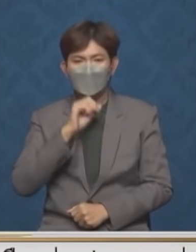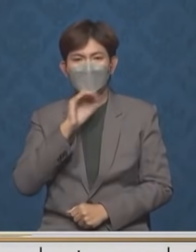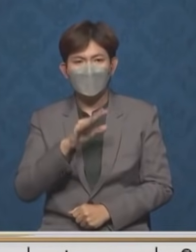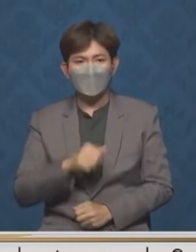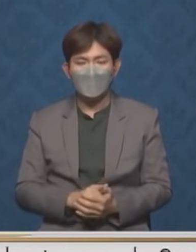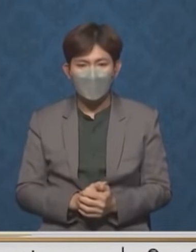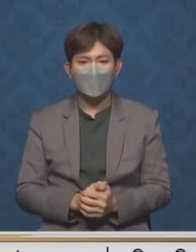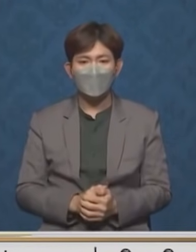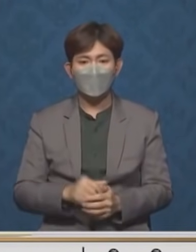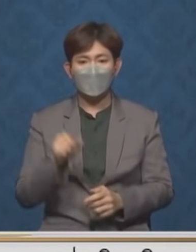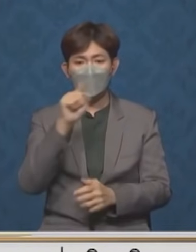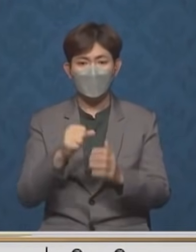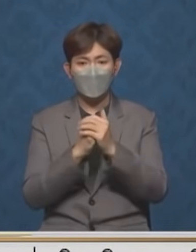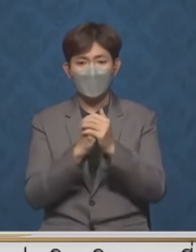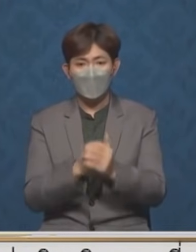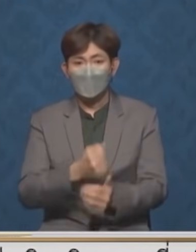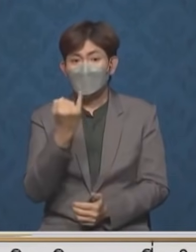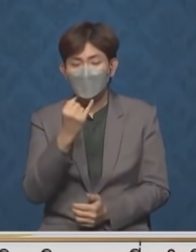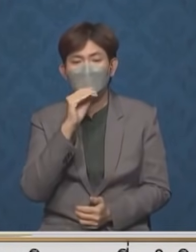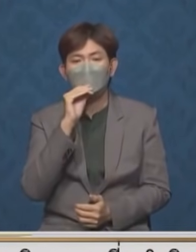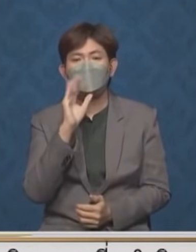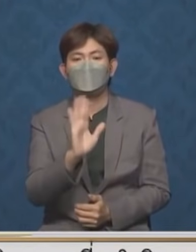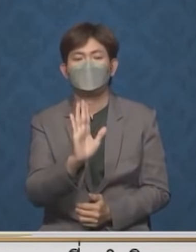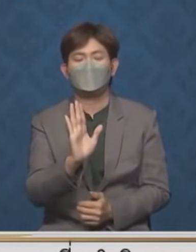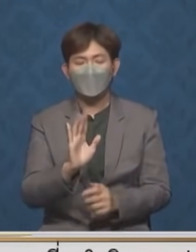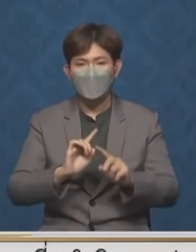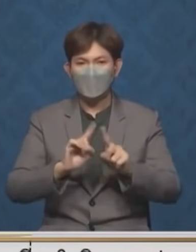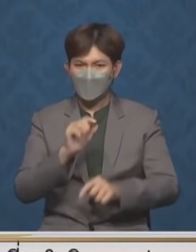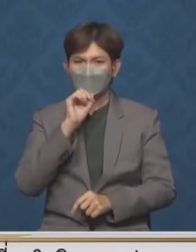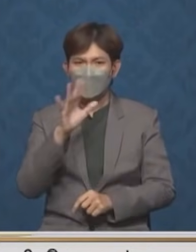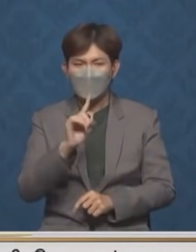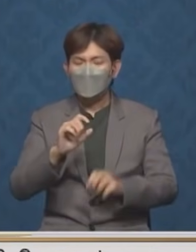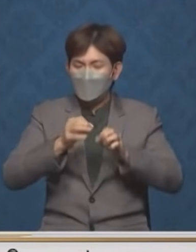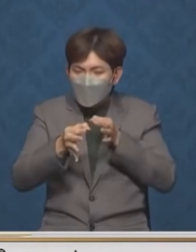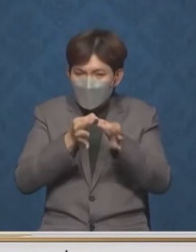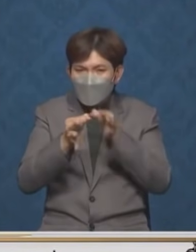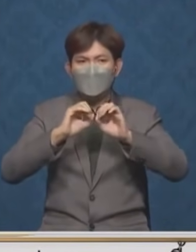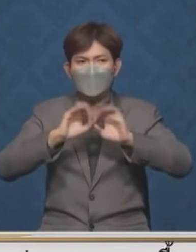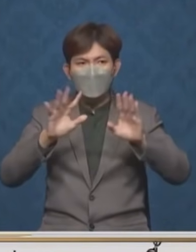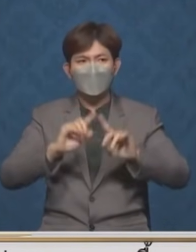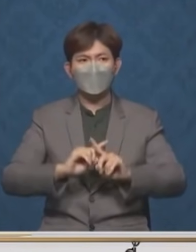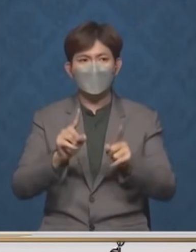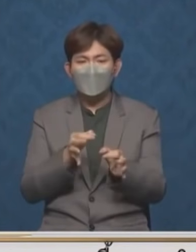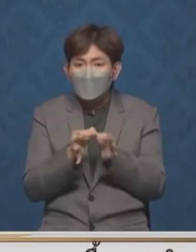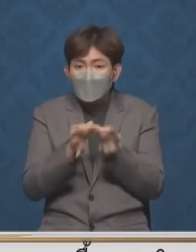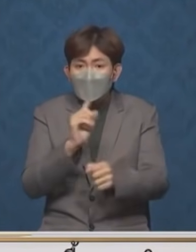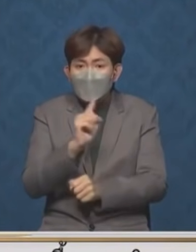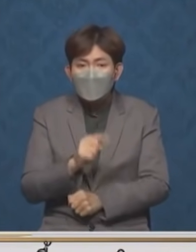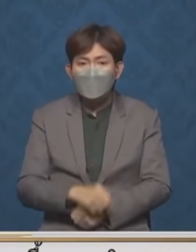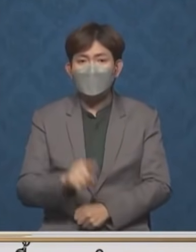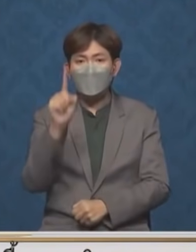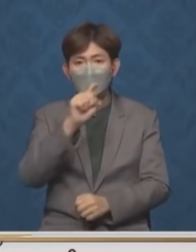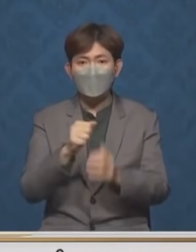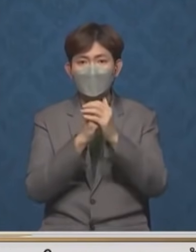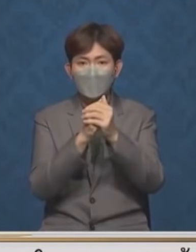คซีนซีโนแวคไม่มีประสิทธิผลเลยผมย้ำตรงนี้นะจะได้เคลียร์กันชัดๆแต่ผมกำลังบอกว่าวัคซีนซีโนแวค